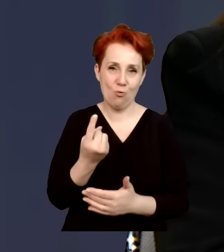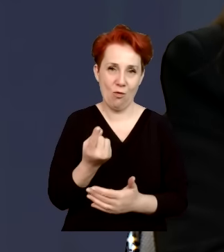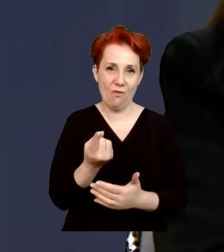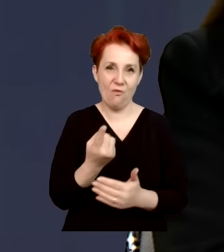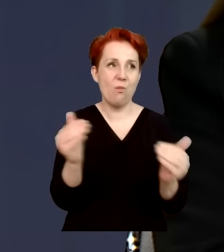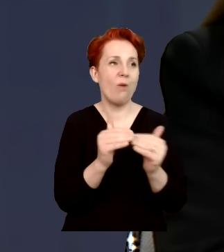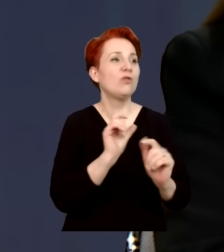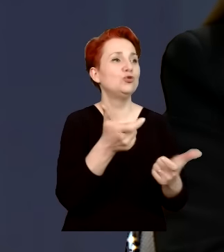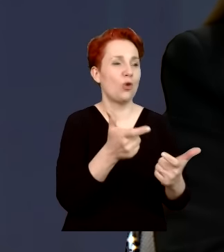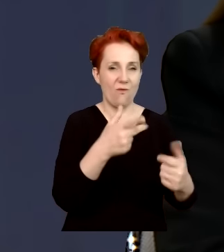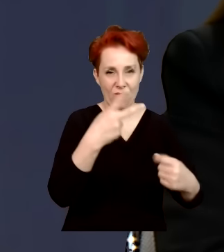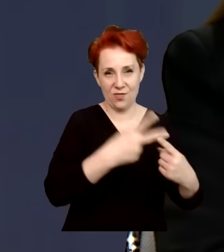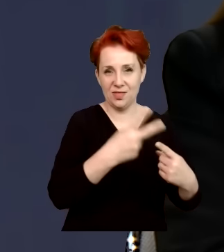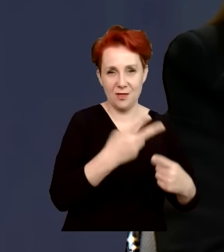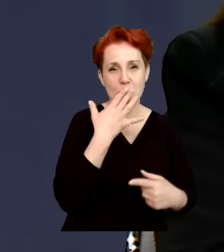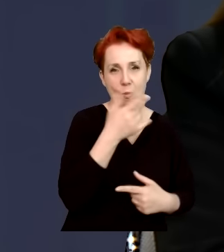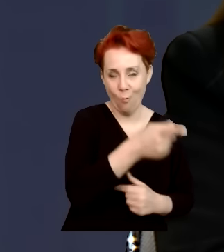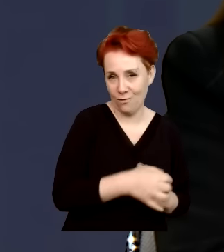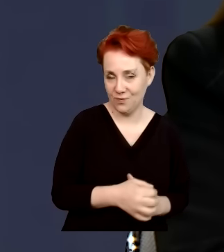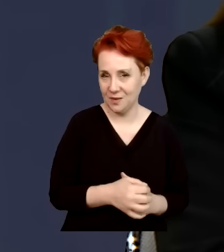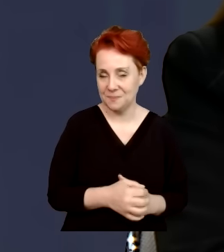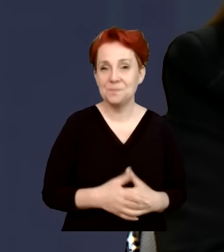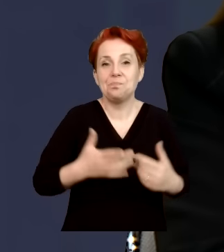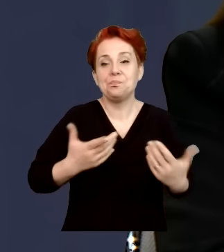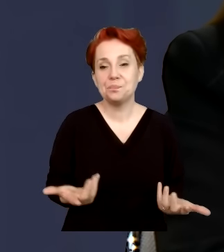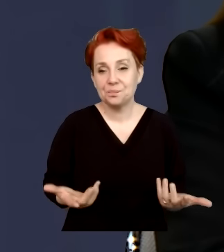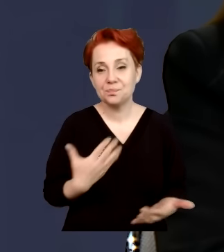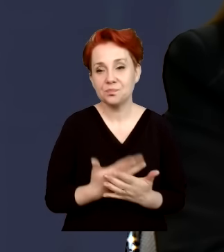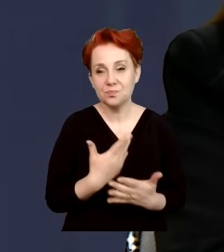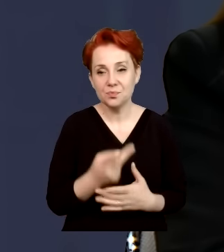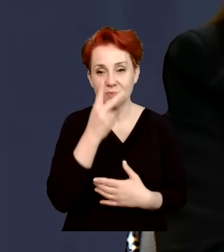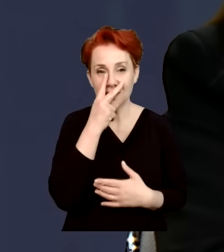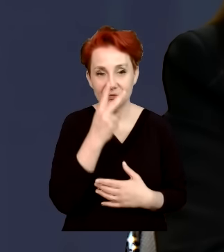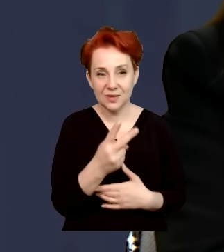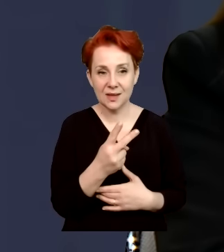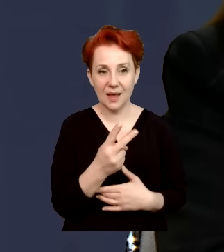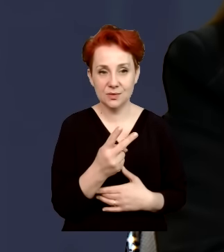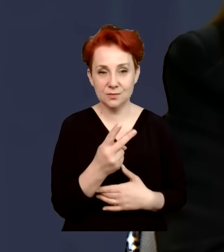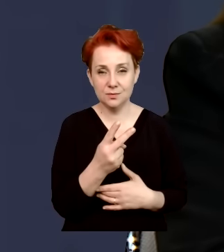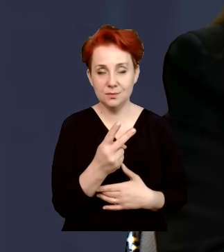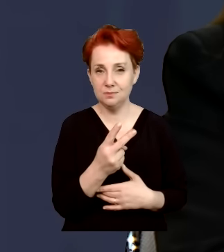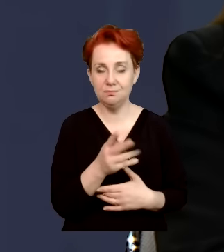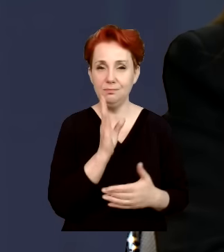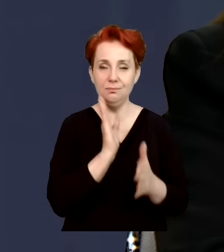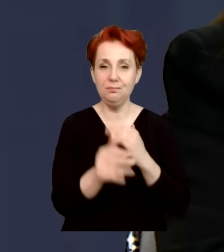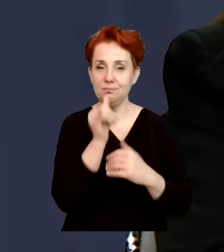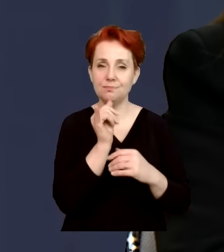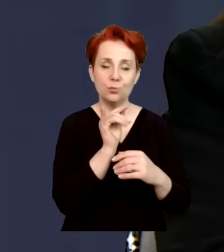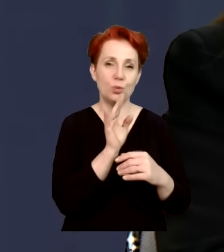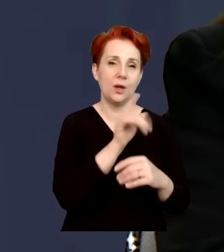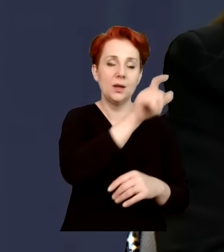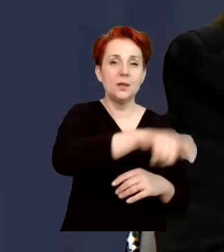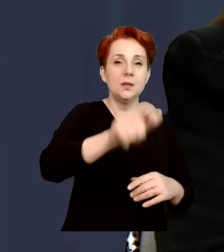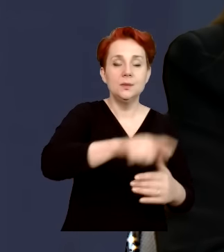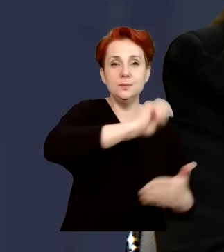jest mówione, więc no to pokazuje jednak skalę, że no robi się strzały na oślep, robi się, tak naprawdę wylewa